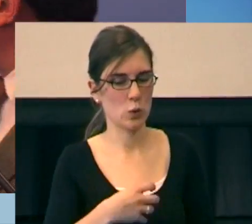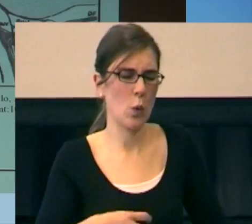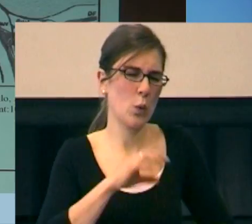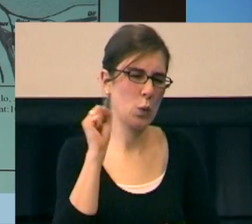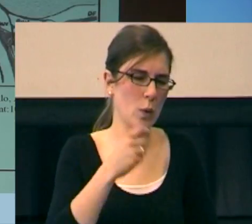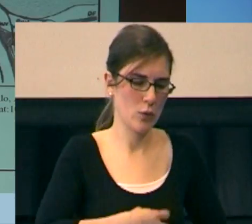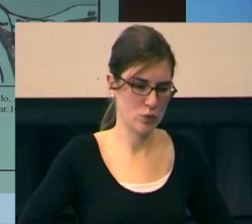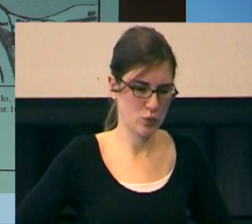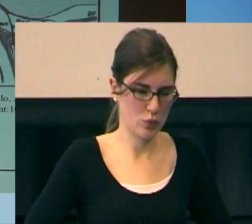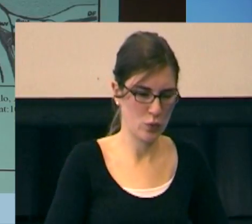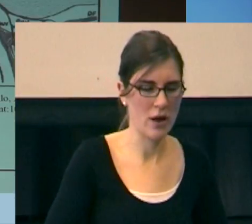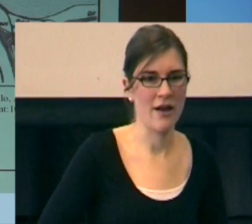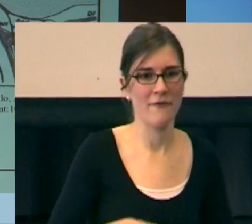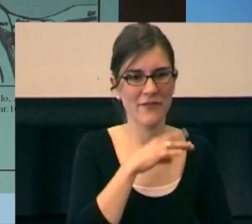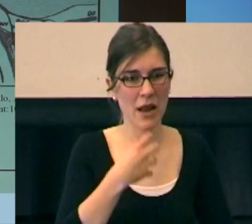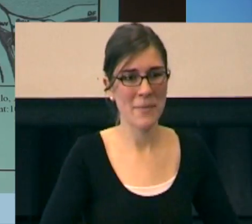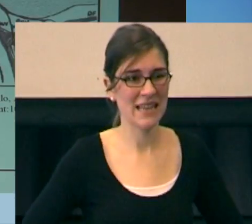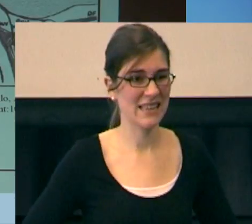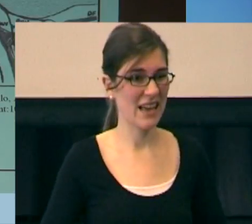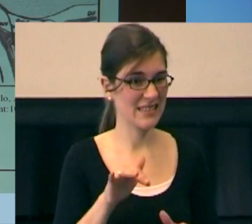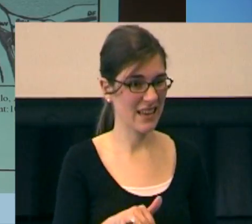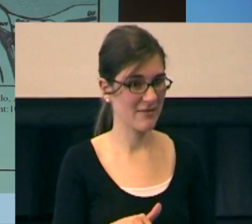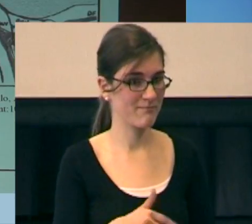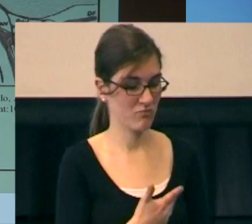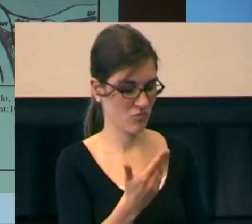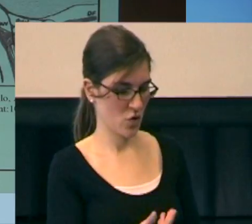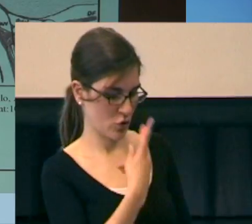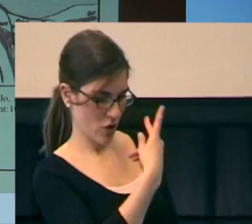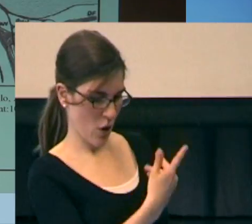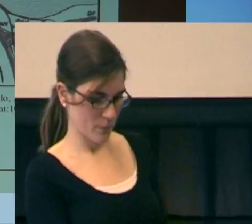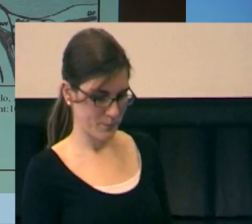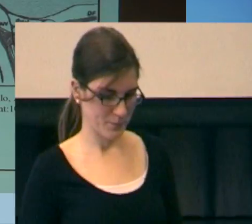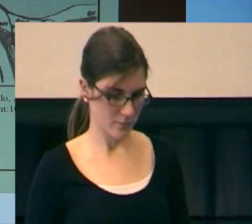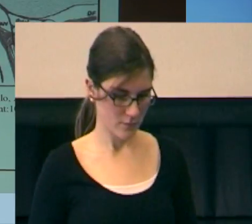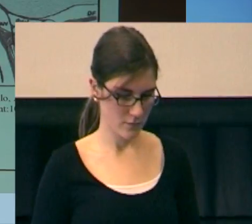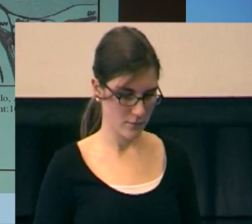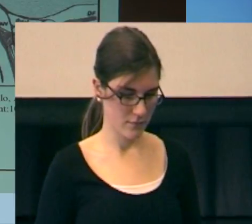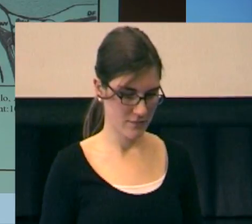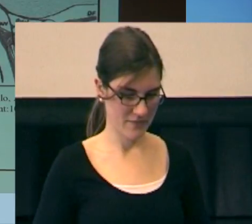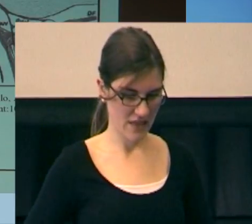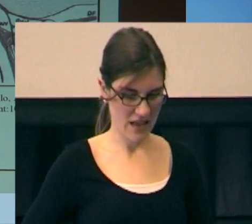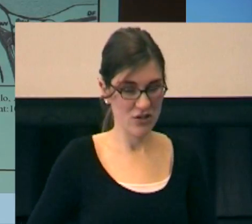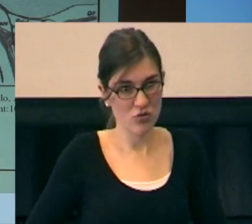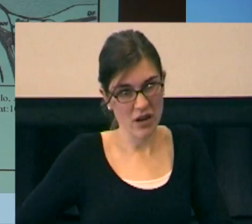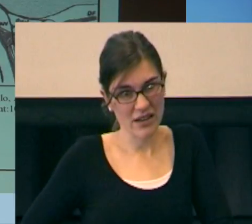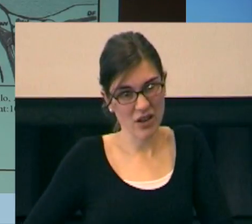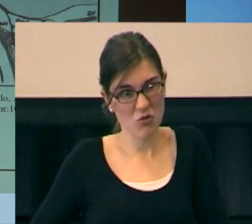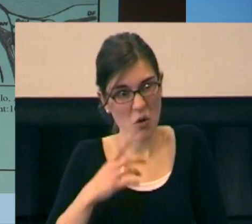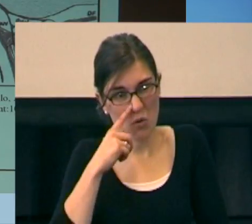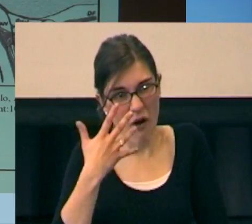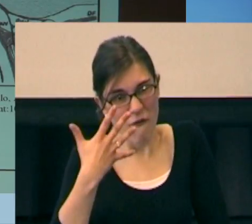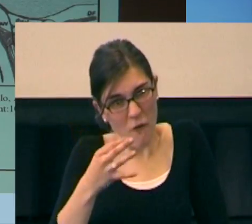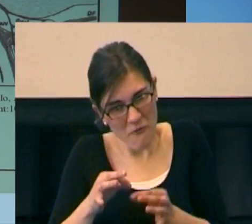Wenn Sie sich das hier im Querschnitt angucken, das hier soll die Prostata sein, hier hinten ist schon der Enddarm, dazwischen haben sie 5 Millimeter